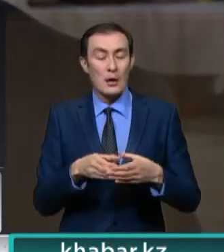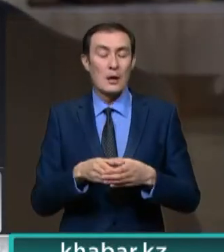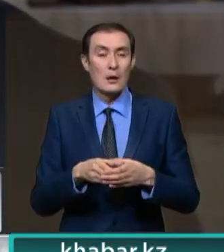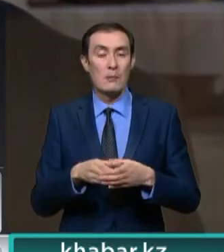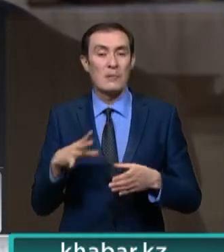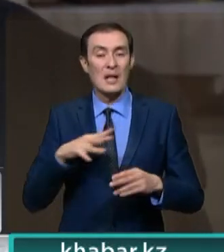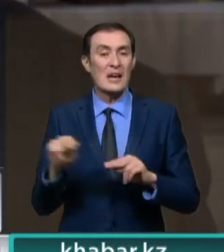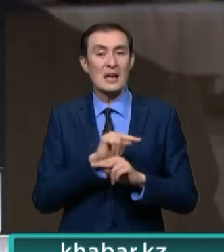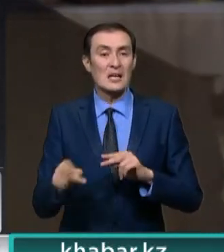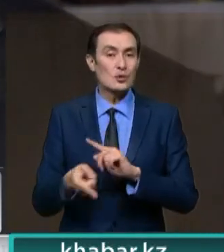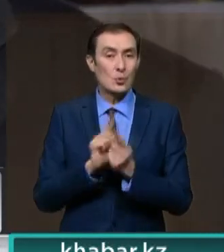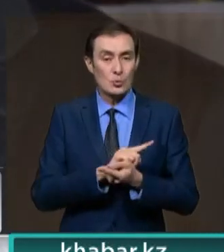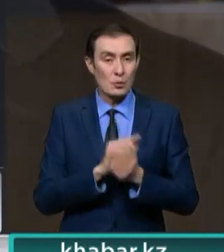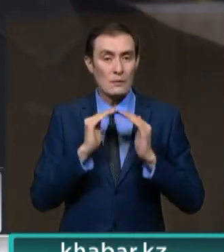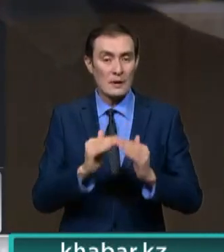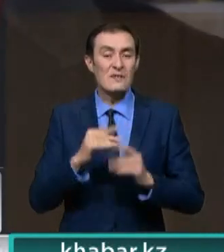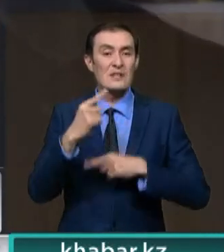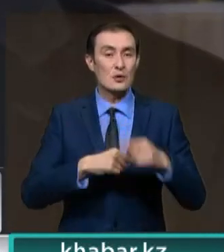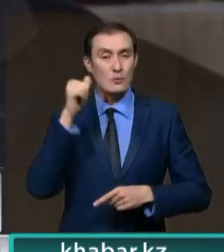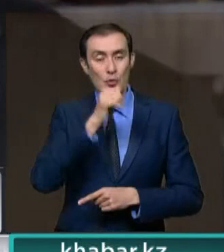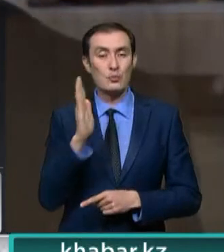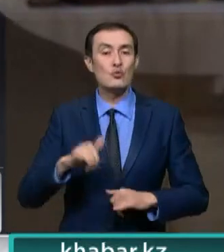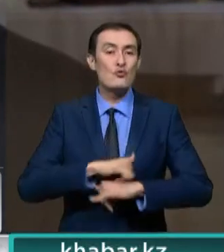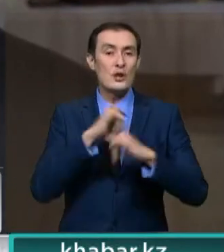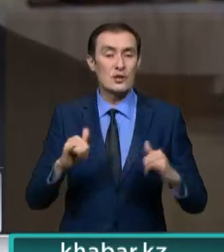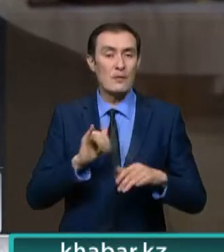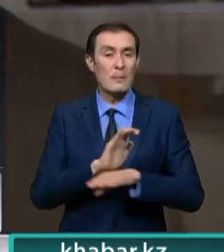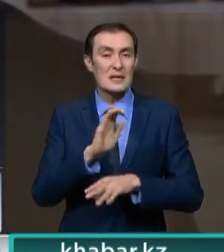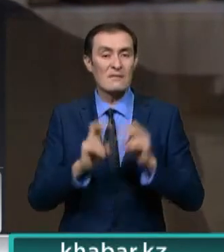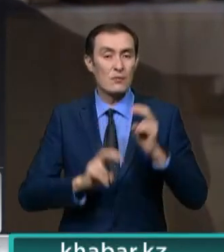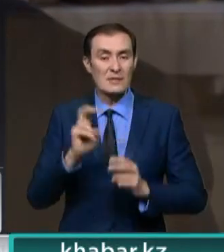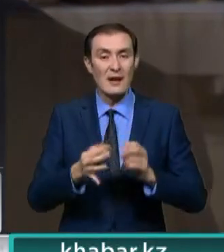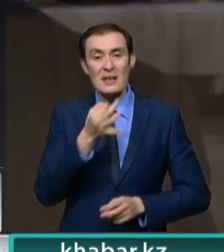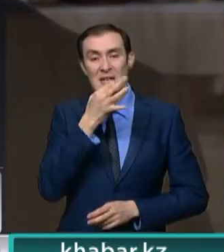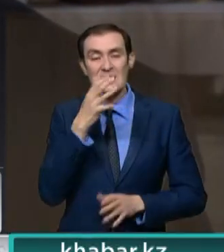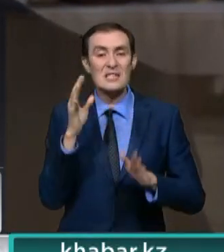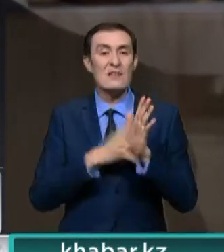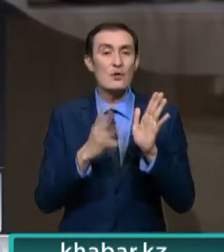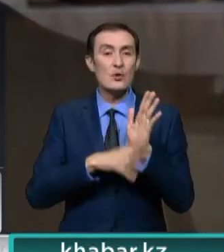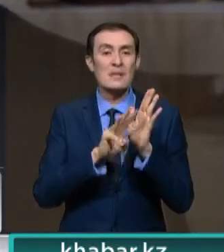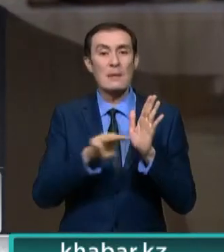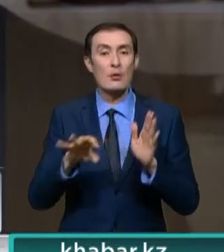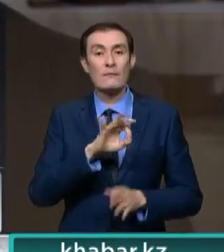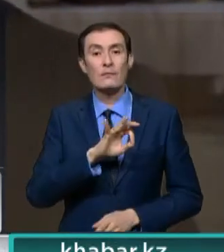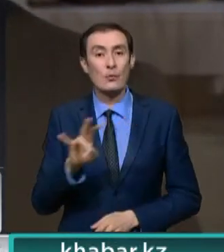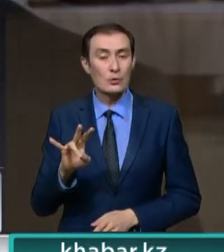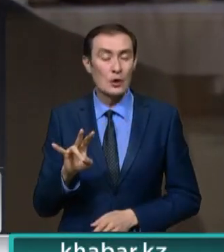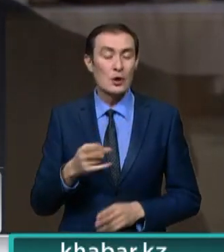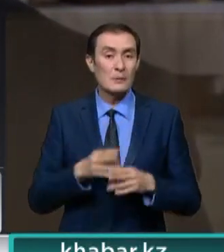провело реконструкцию и в следующем году увеличит производство яиц до 90 миллионов тонн, что позволит